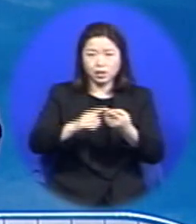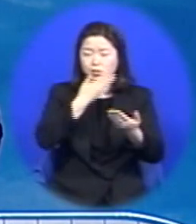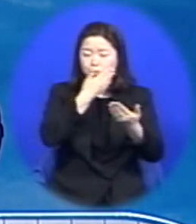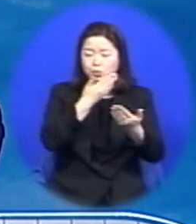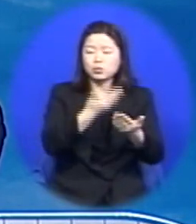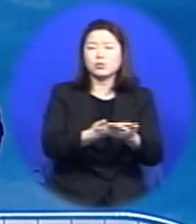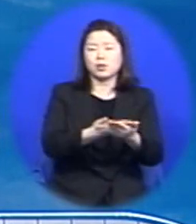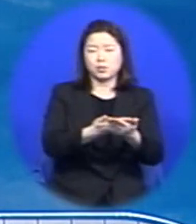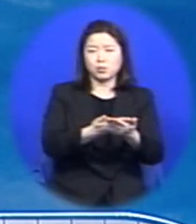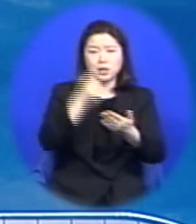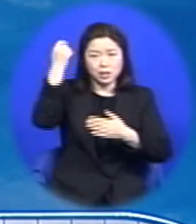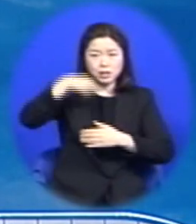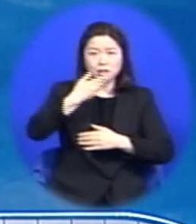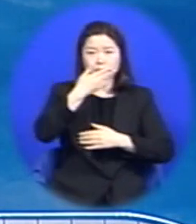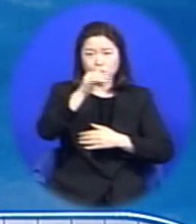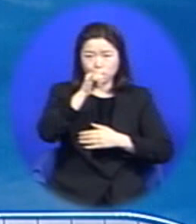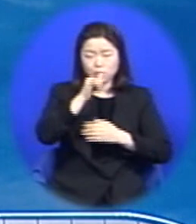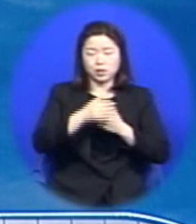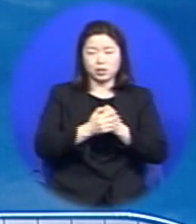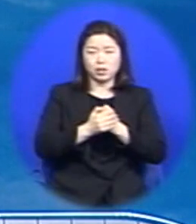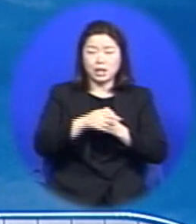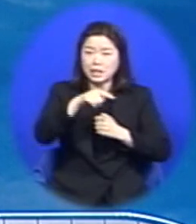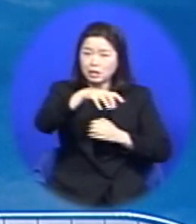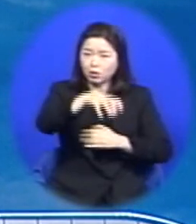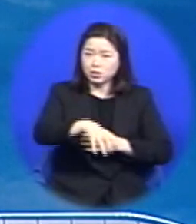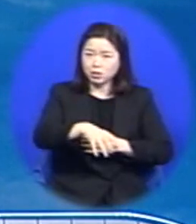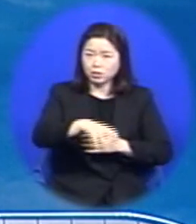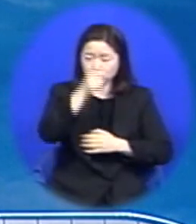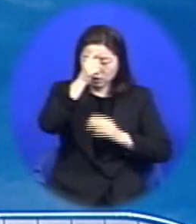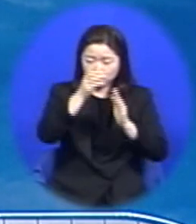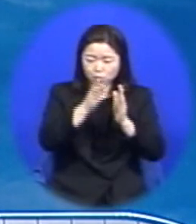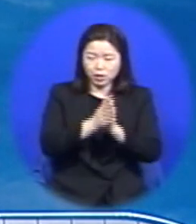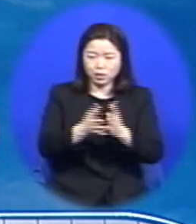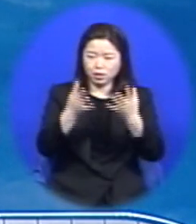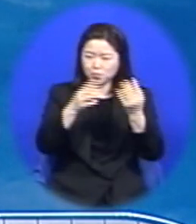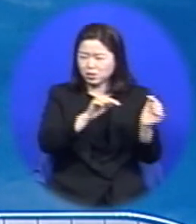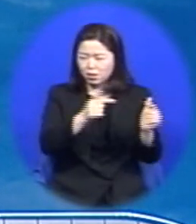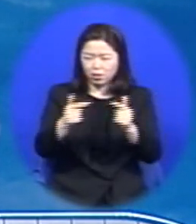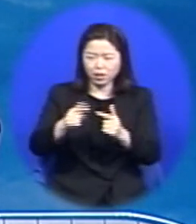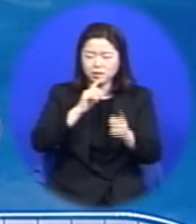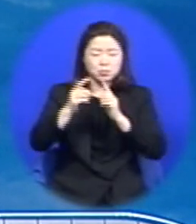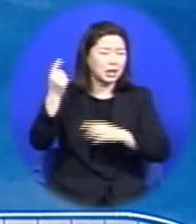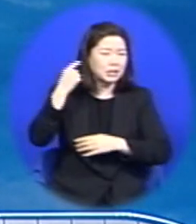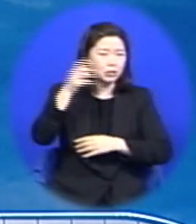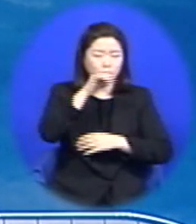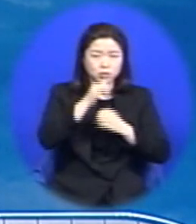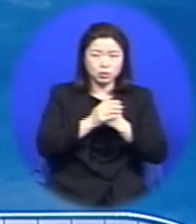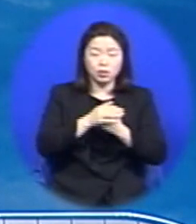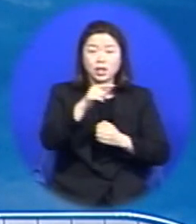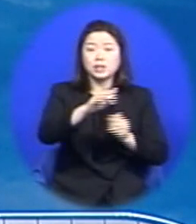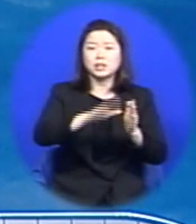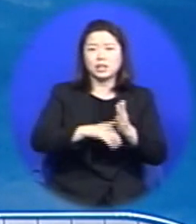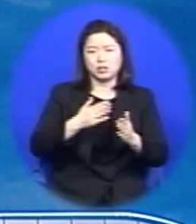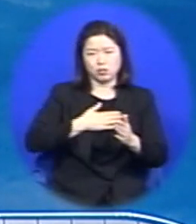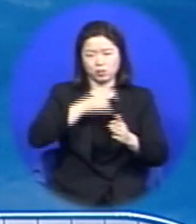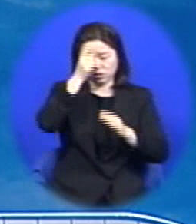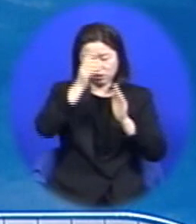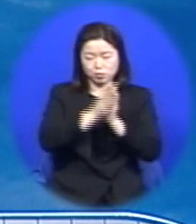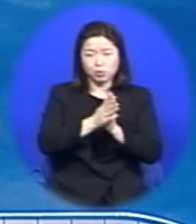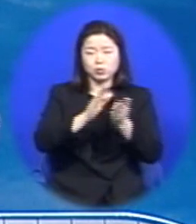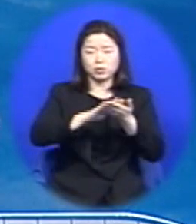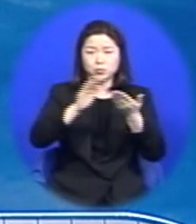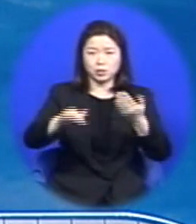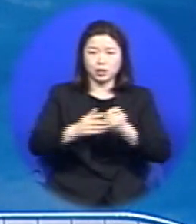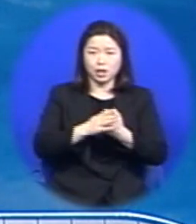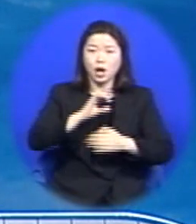해요. 여기서는 기도할 때 별 소리를 다 듣습니다. 그때 전 기도하죠. 오직